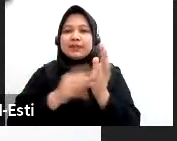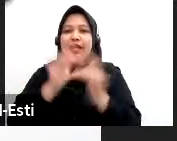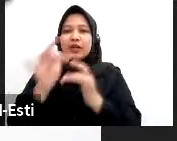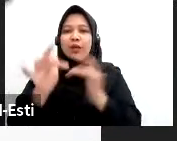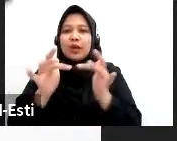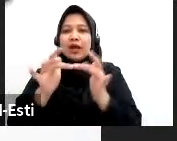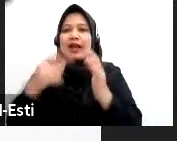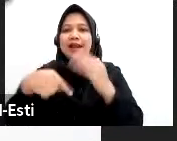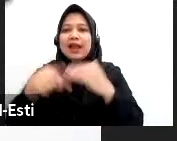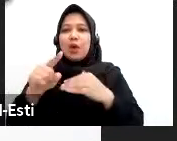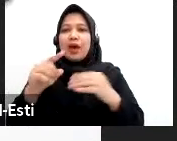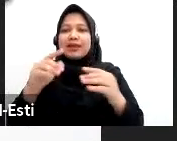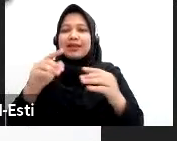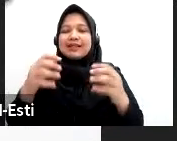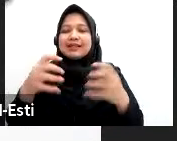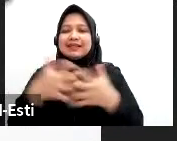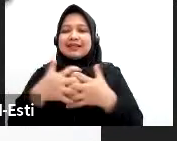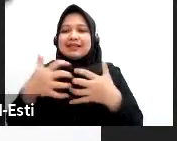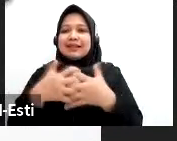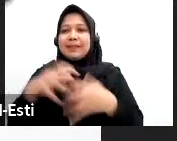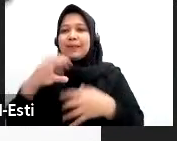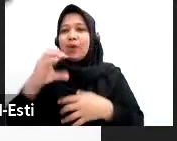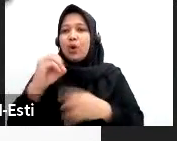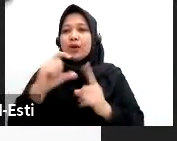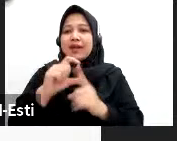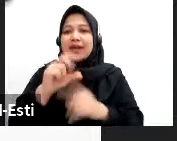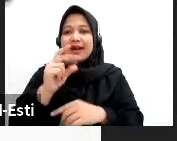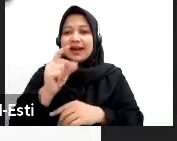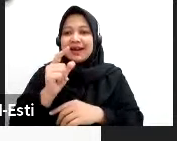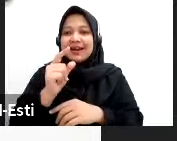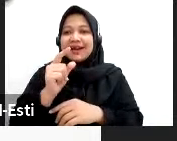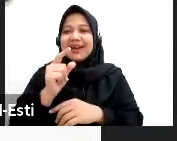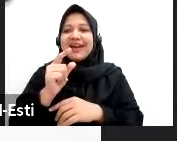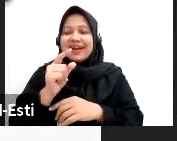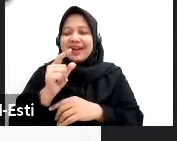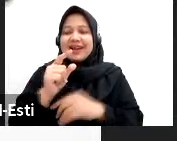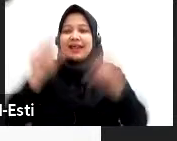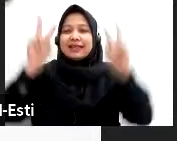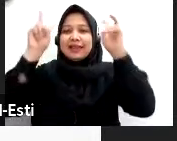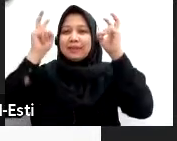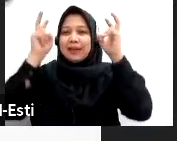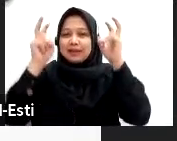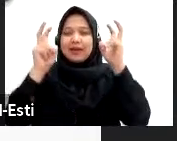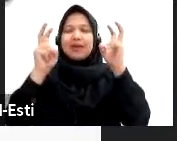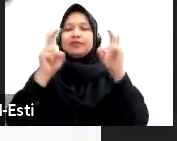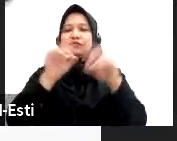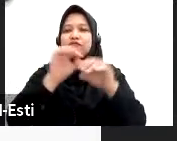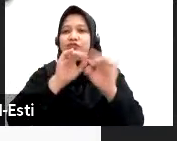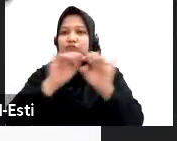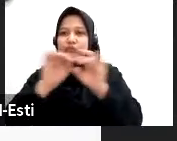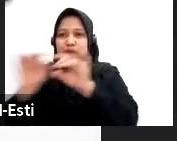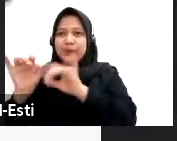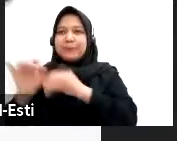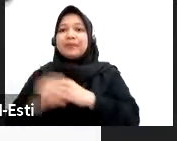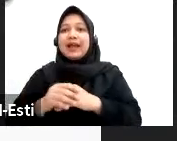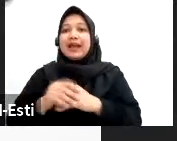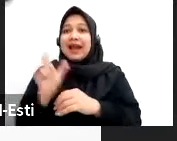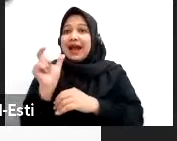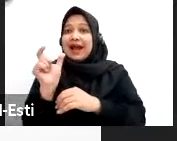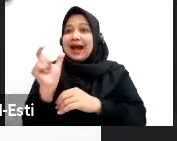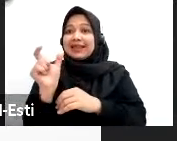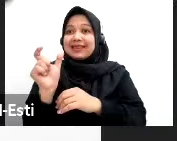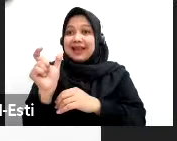sistem orde a-nya dengan tema blablablabla nah kata online di